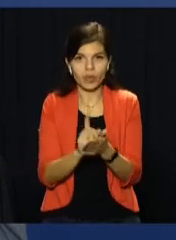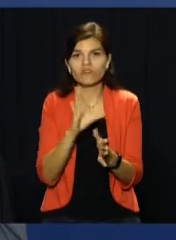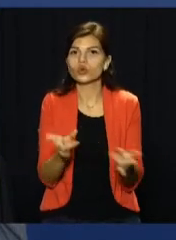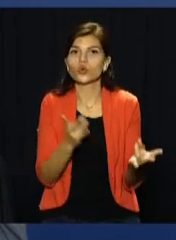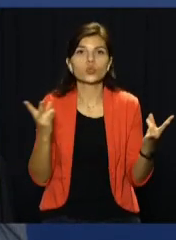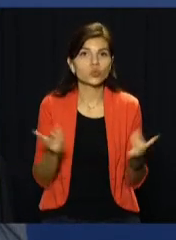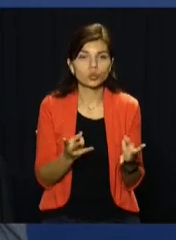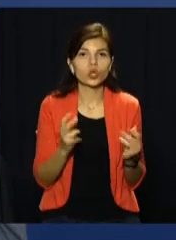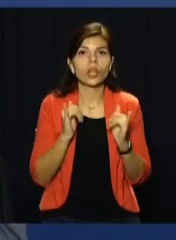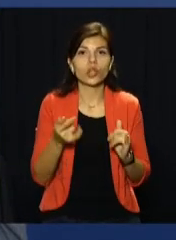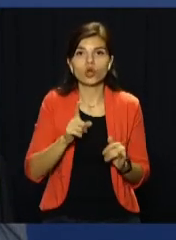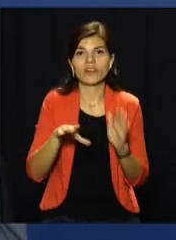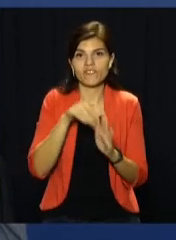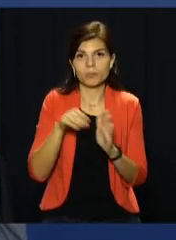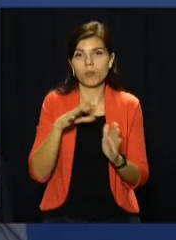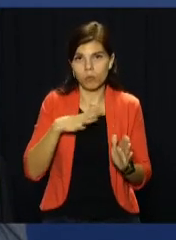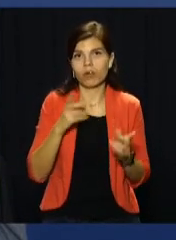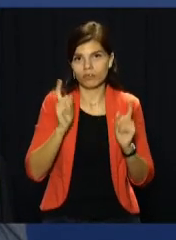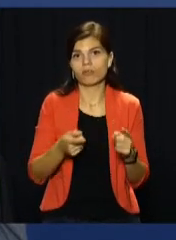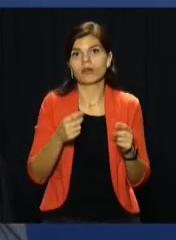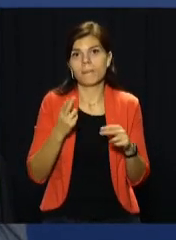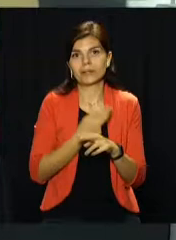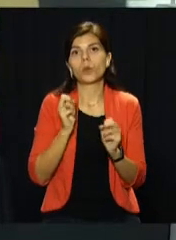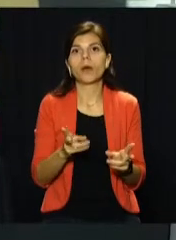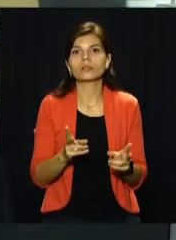необхідне для того, щоб вибори були насправді безпечними.